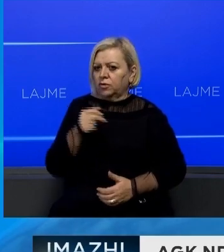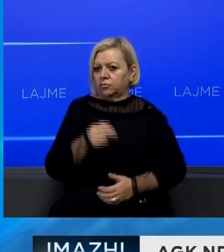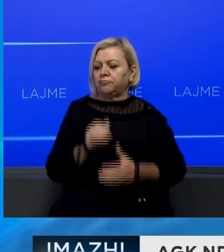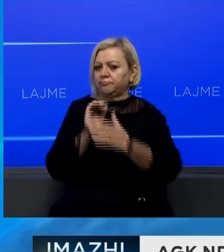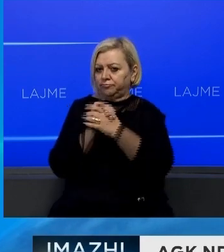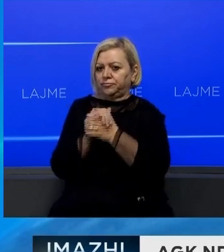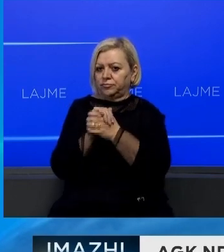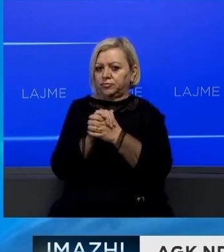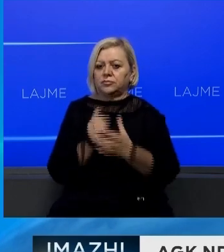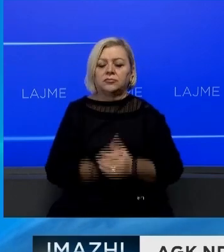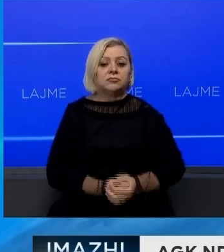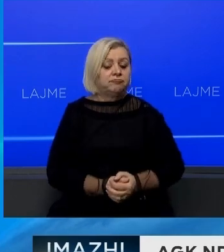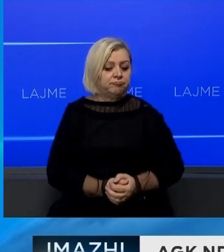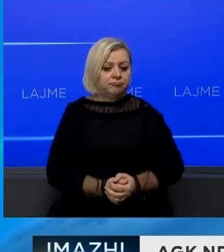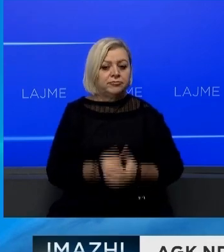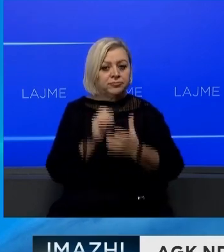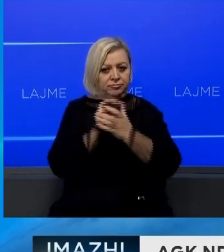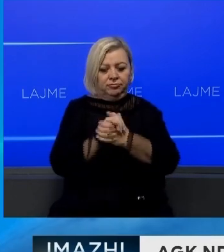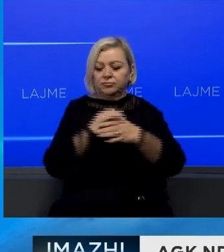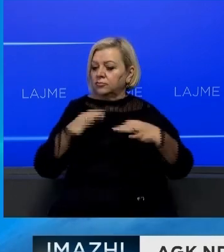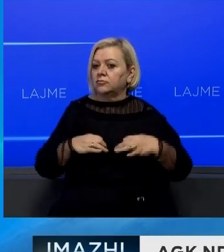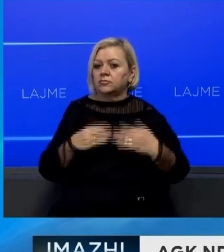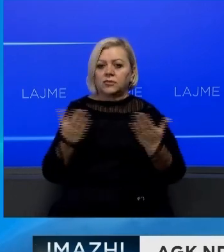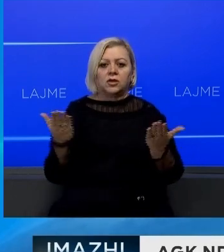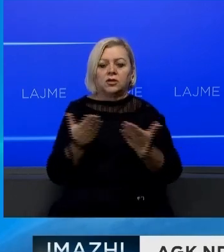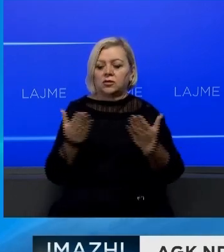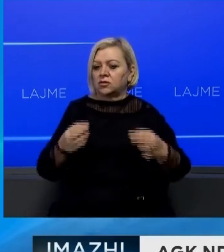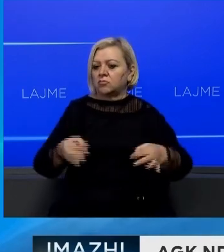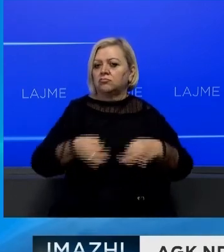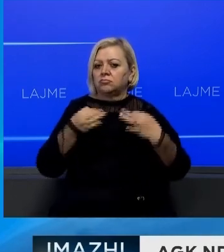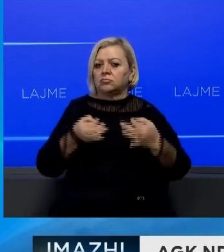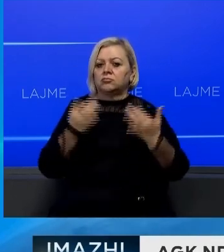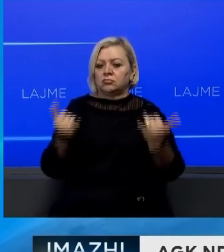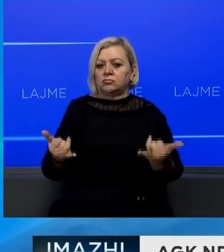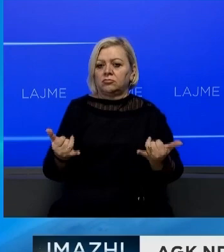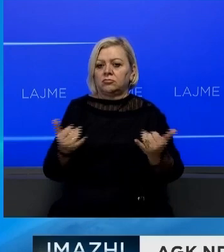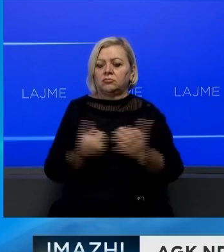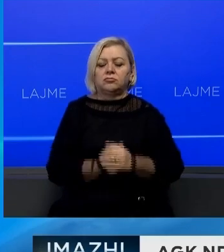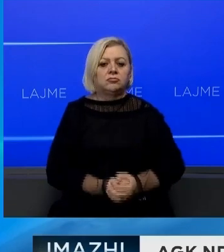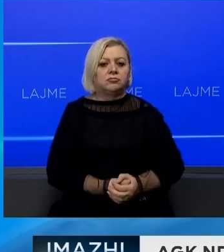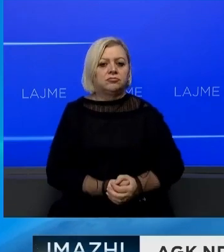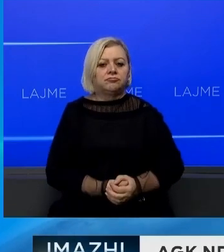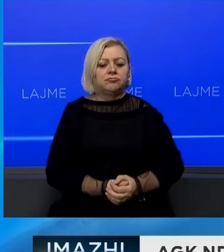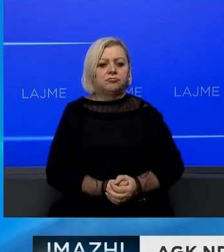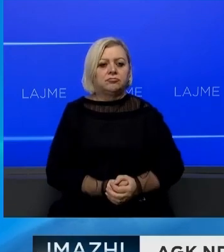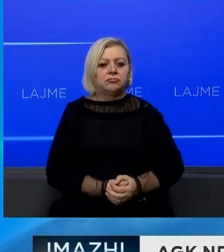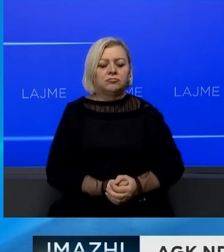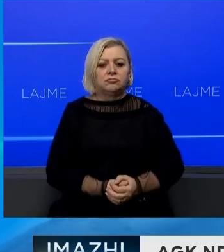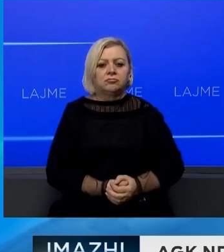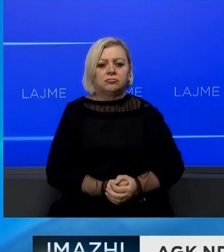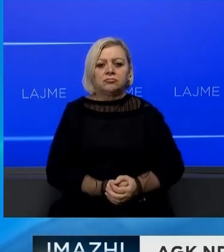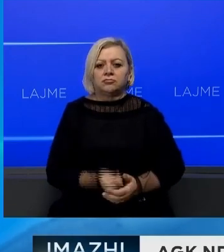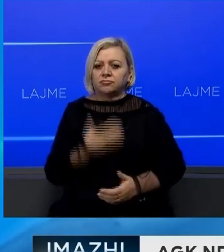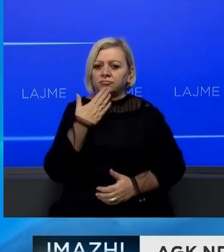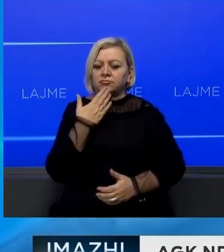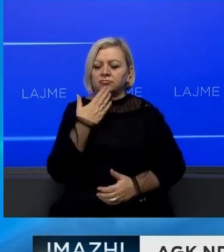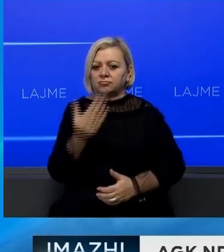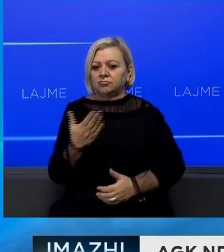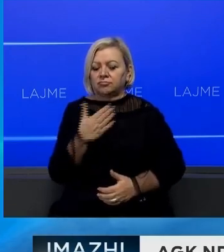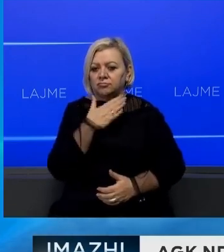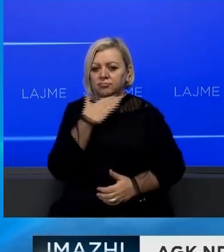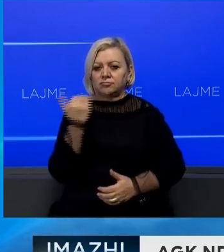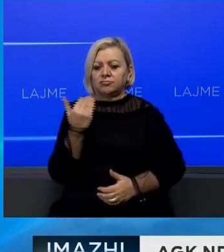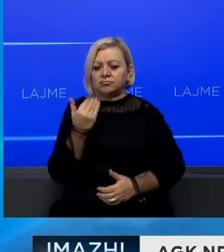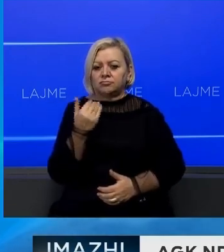përshëndetje. Përshëndetje, kryetar, si shkoj ceremonia e sotshme? Përshëndetje, zonja e kryetar, faleminderit shumë